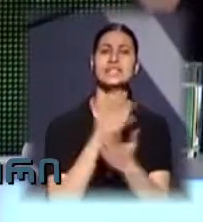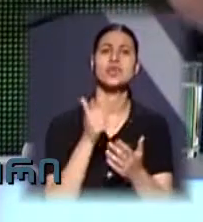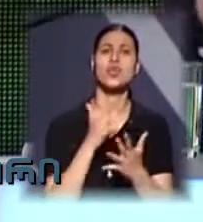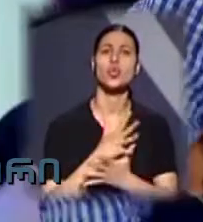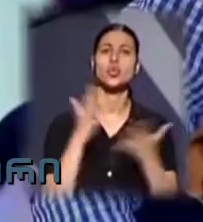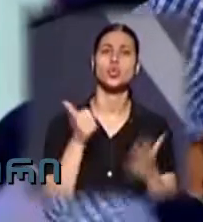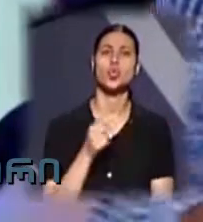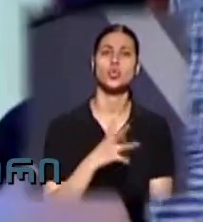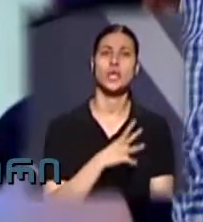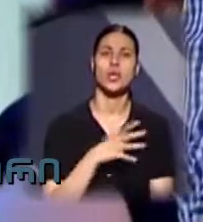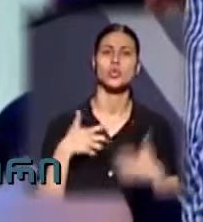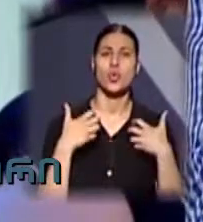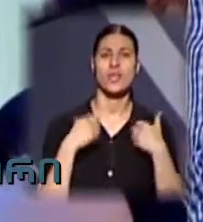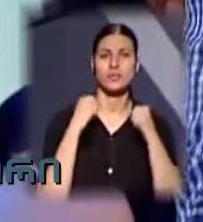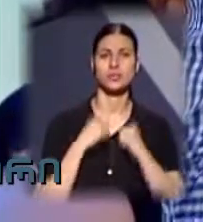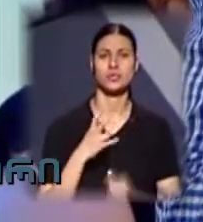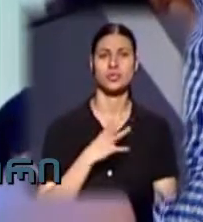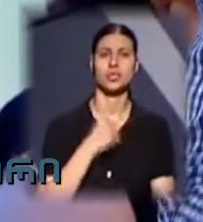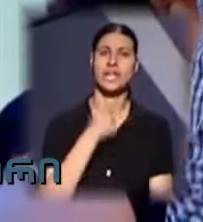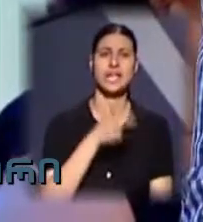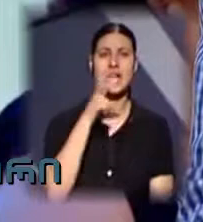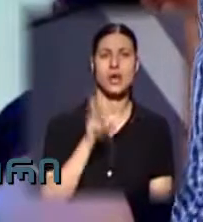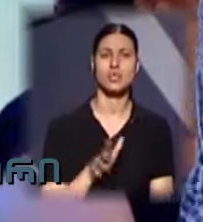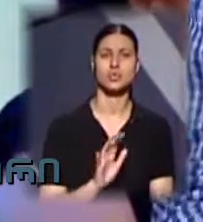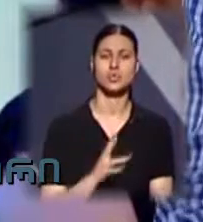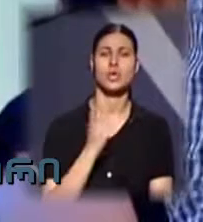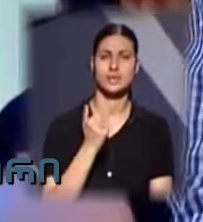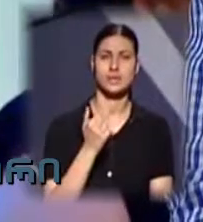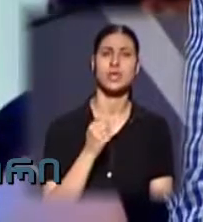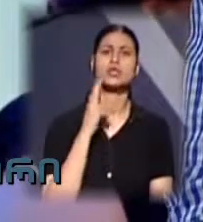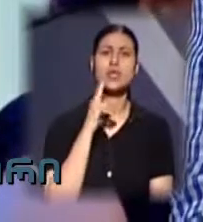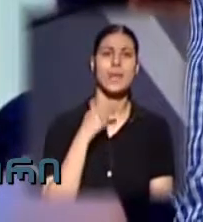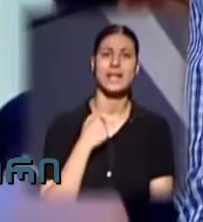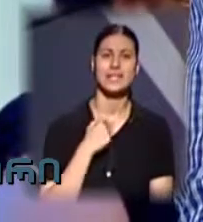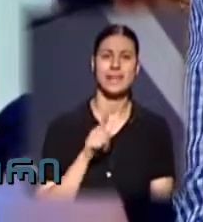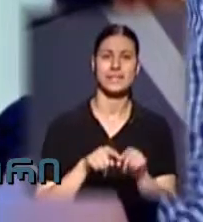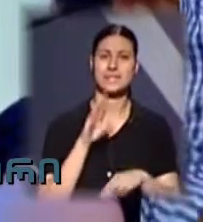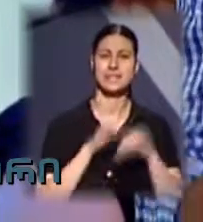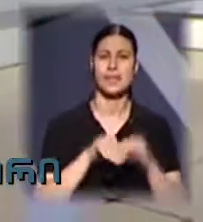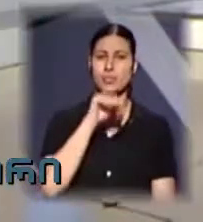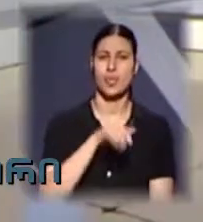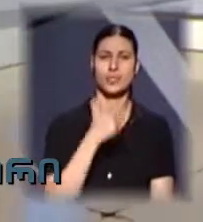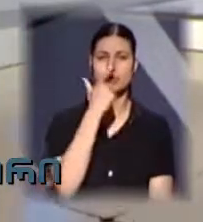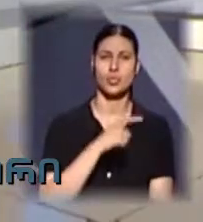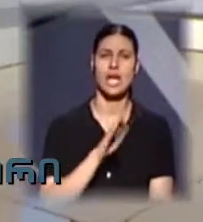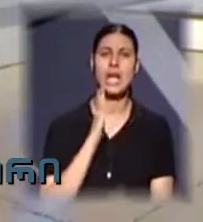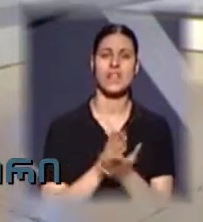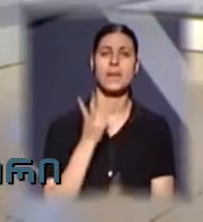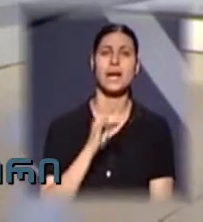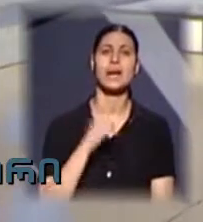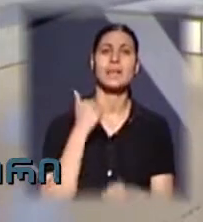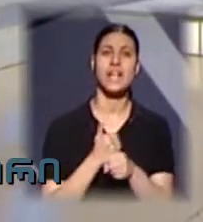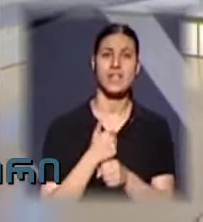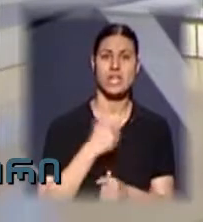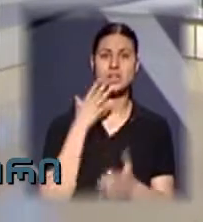უნდა იყოს, რომ თქვა ცხოველებმა იზნონ თავი? იცით რა არის? მე რა თქმა უნდა ხა ზოოპარკების სპეციალისტი არ ვარ, მაგრამ მთავარია ჩვენთვის,